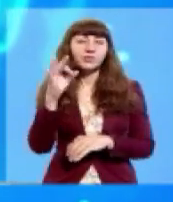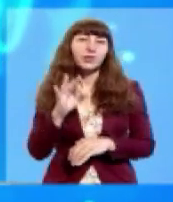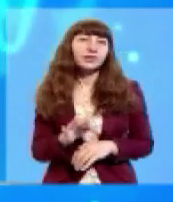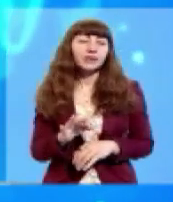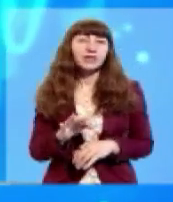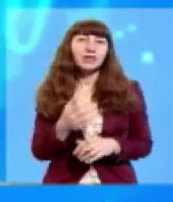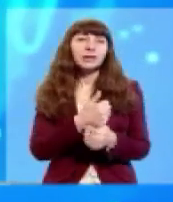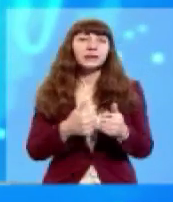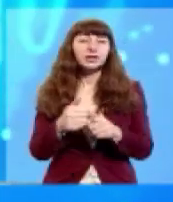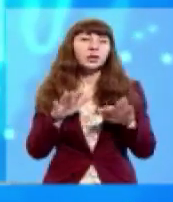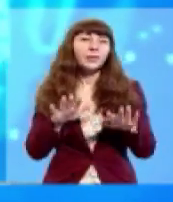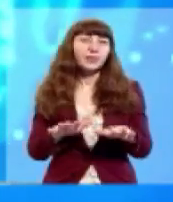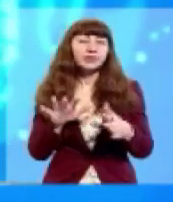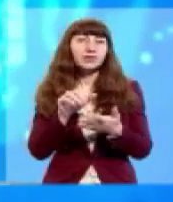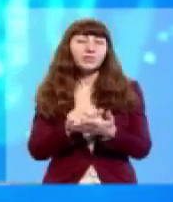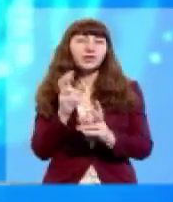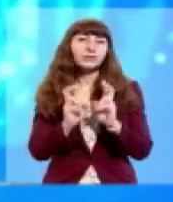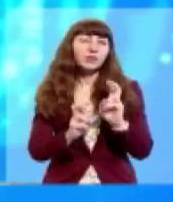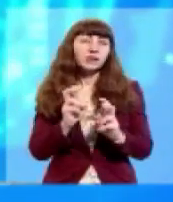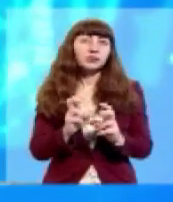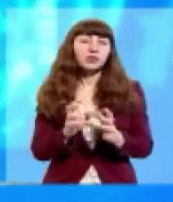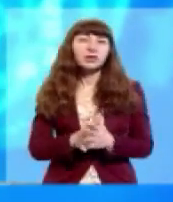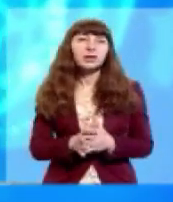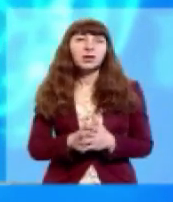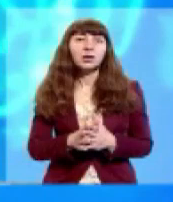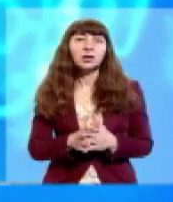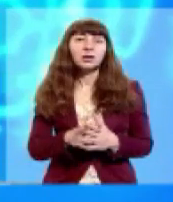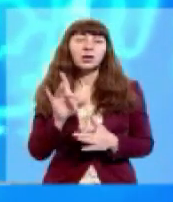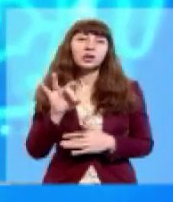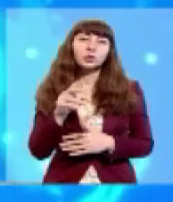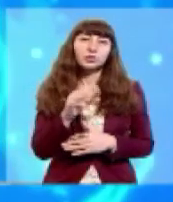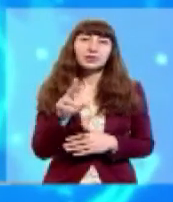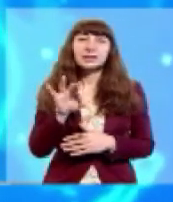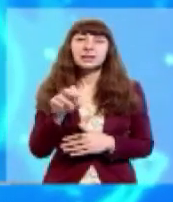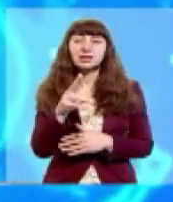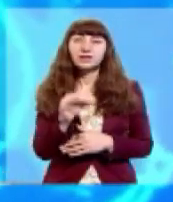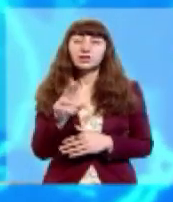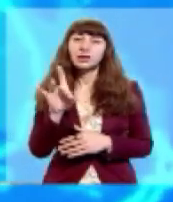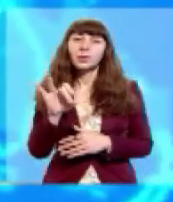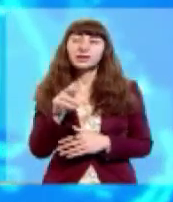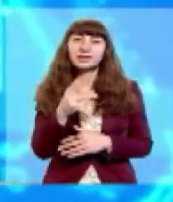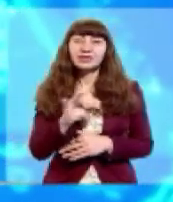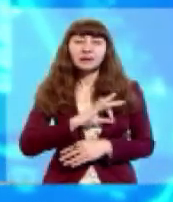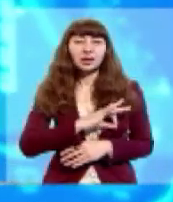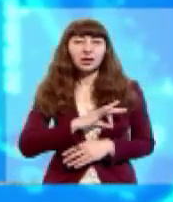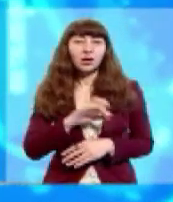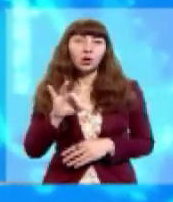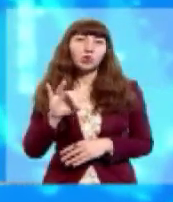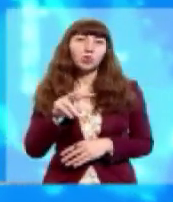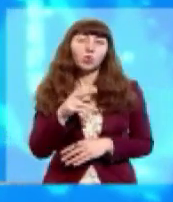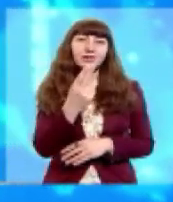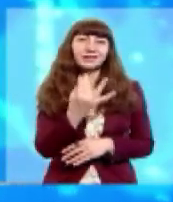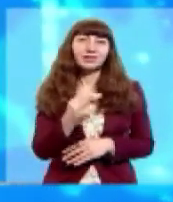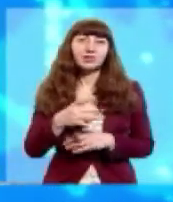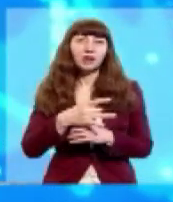20%. Лидирующие позиции в производстве продукции занимают Карасузский, Денисовский, Камыстинский, Карабалыкский и